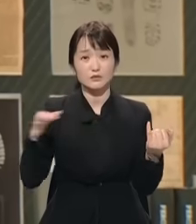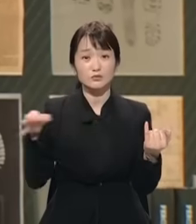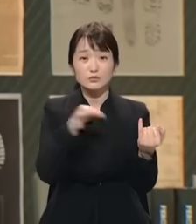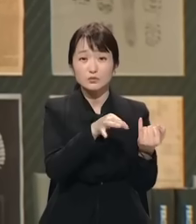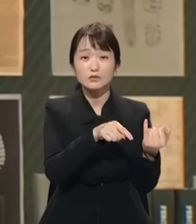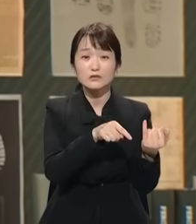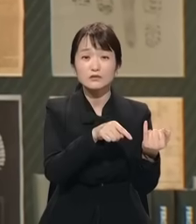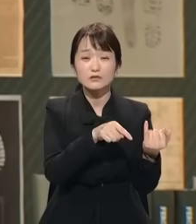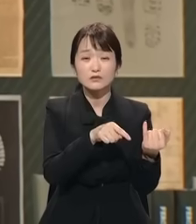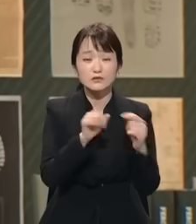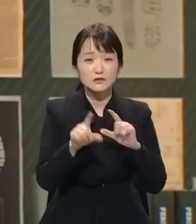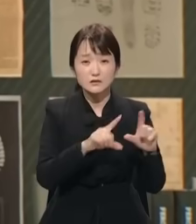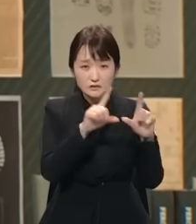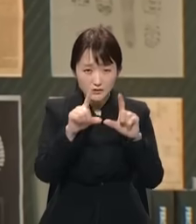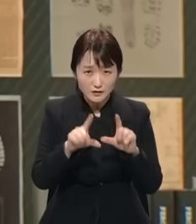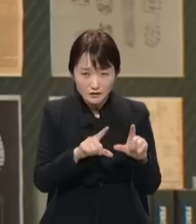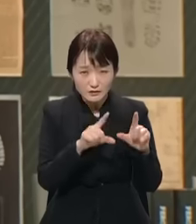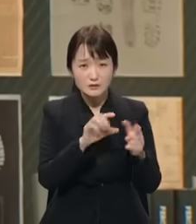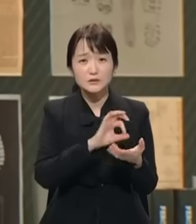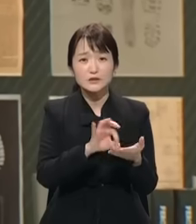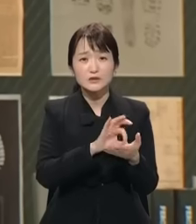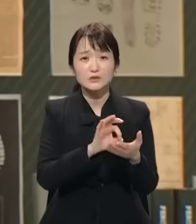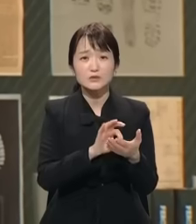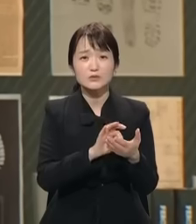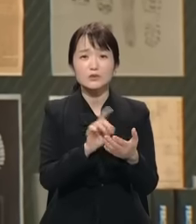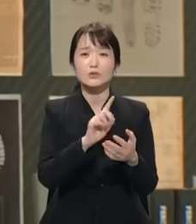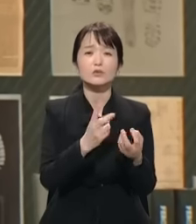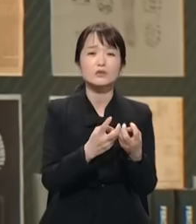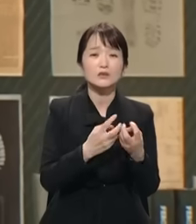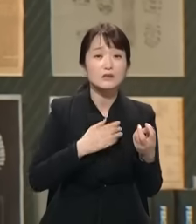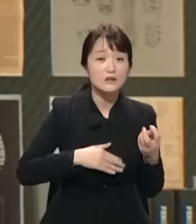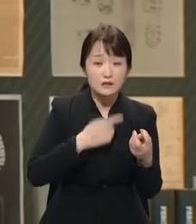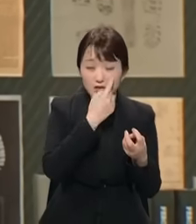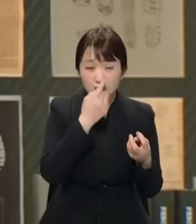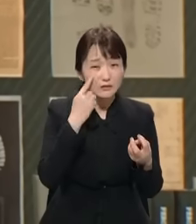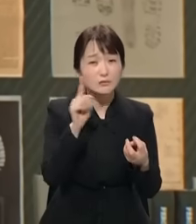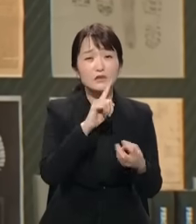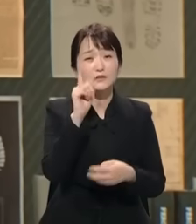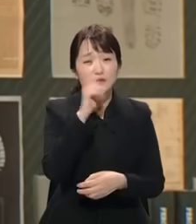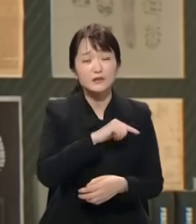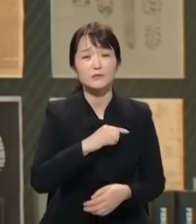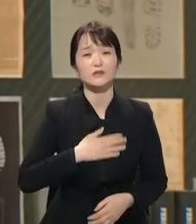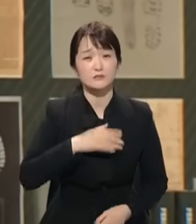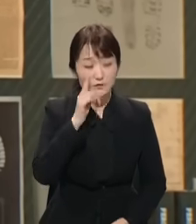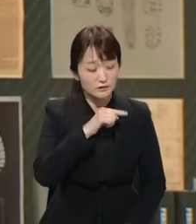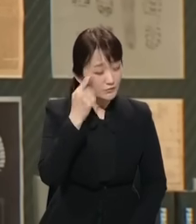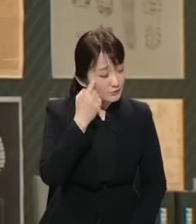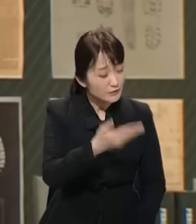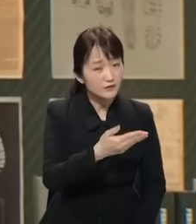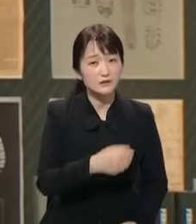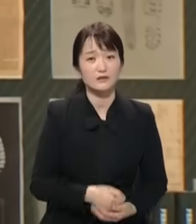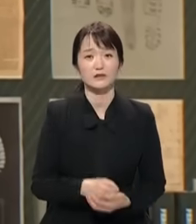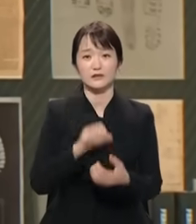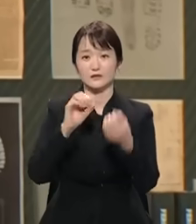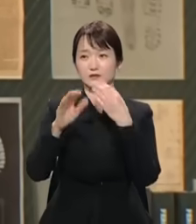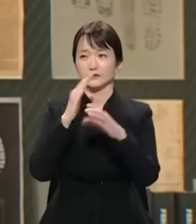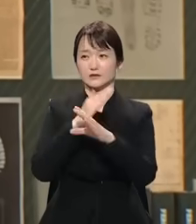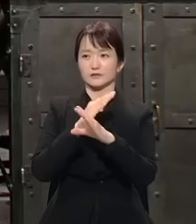그 살림에 붙었을지 울지 알고 그거 확인하는 게 뭐가 그렇게 기분 나빠 그러냐? 아이고 참